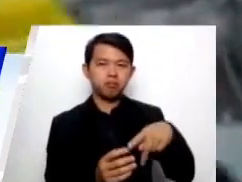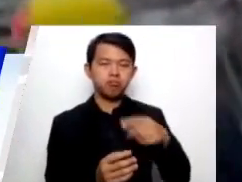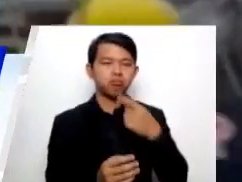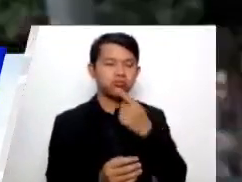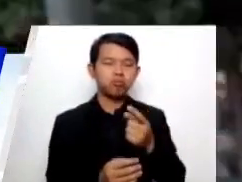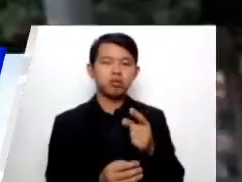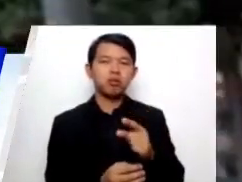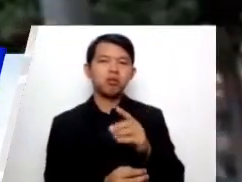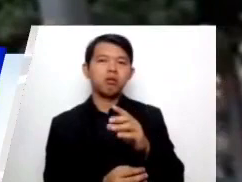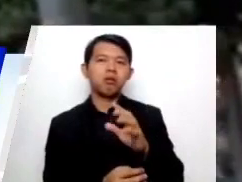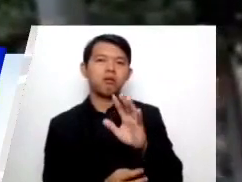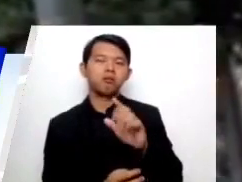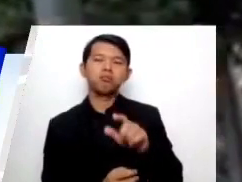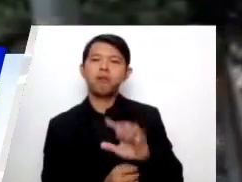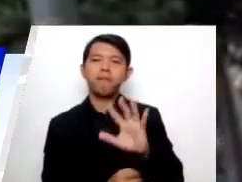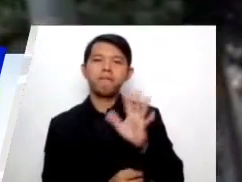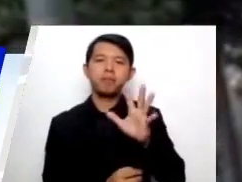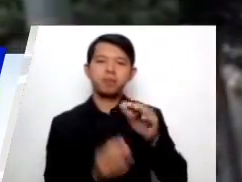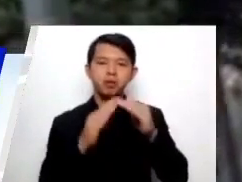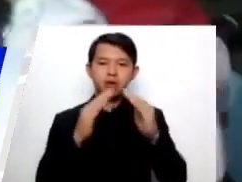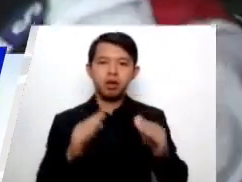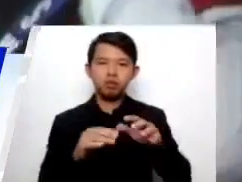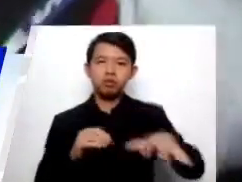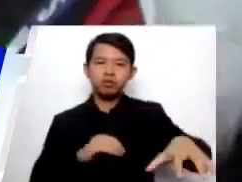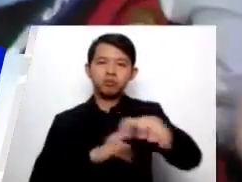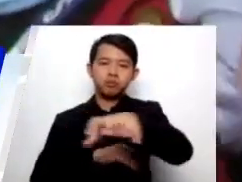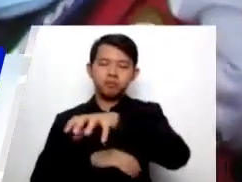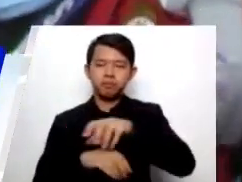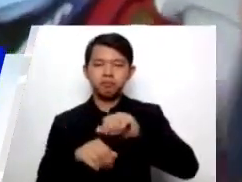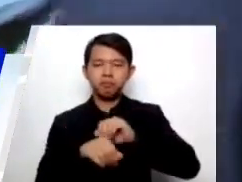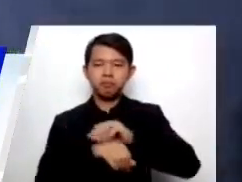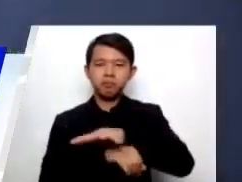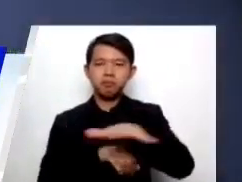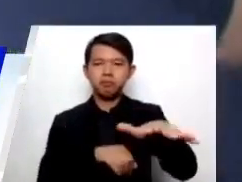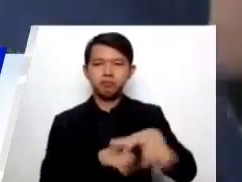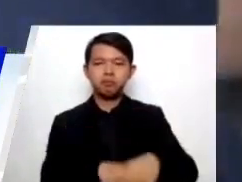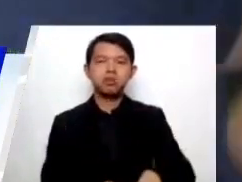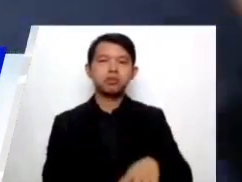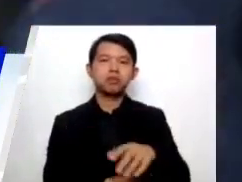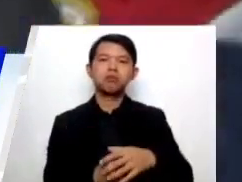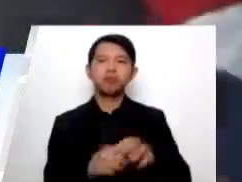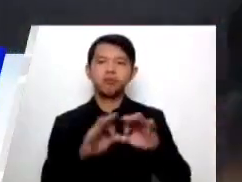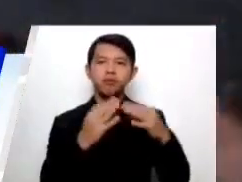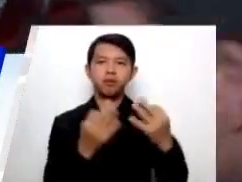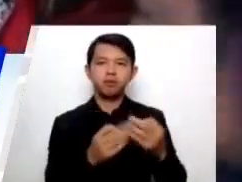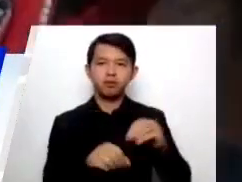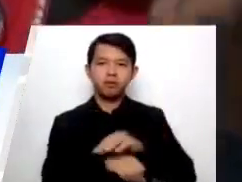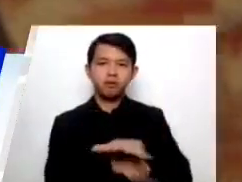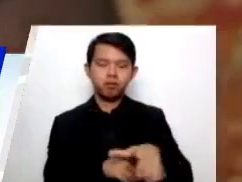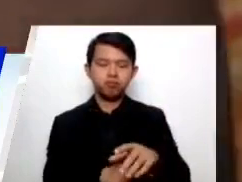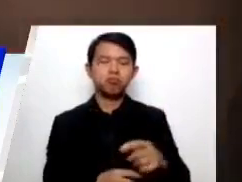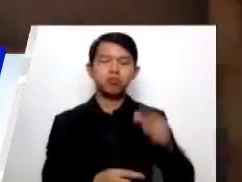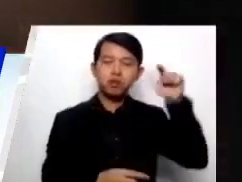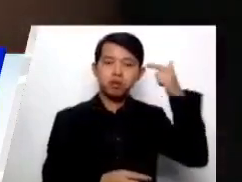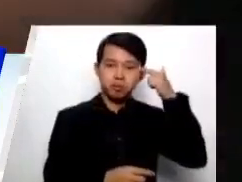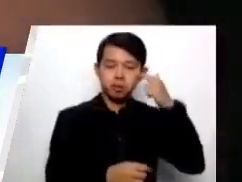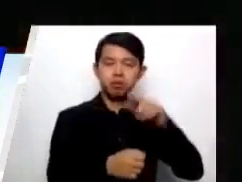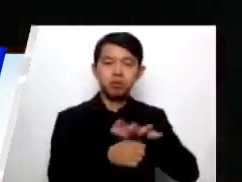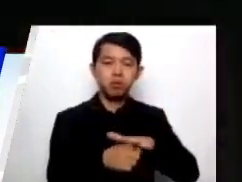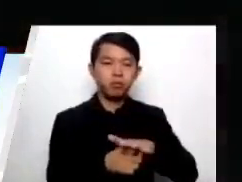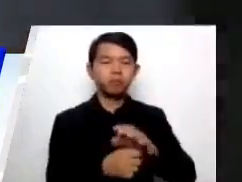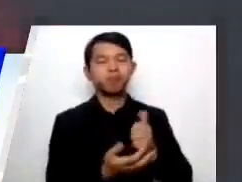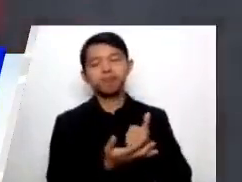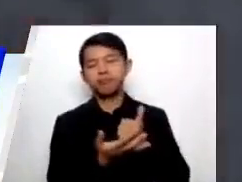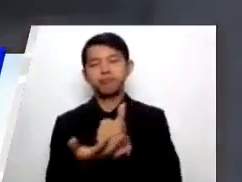Nasa 150 pamilya ang apektado. Binigyan na sila ng tulong ng lokal na pamahalaan. Isang residente naman ang